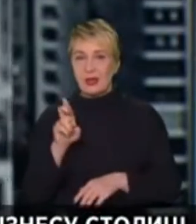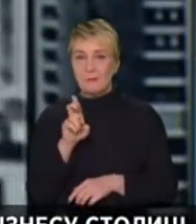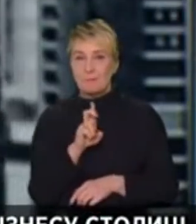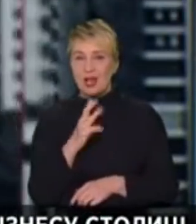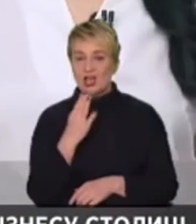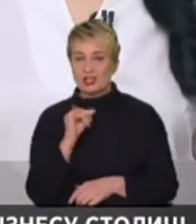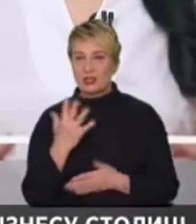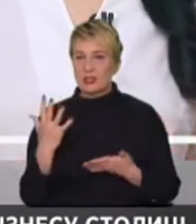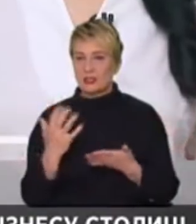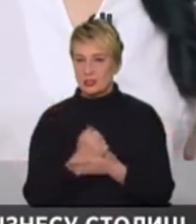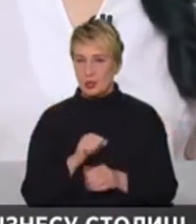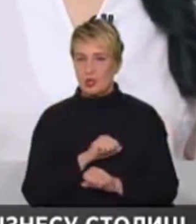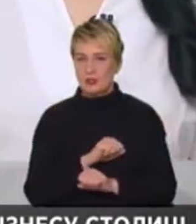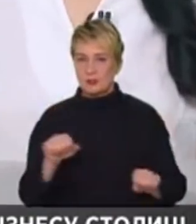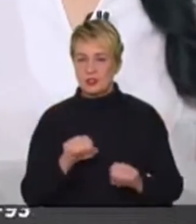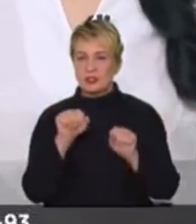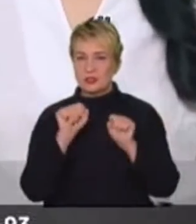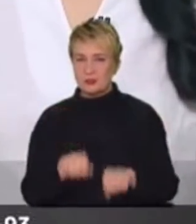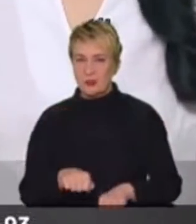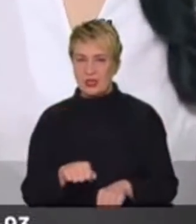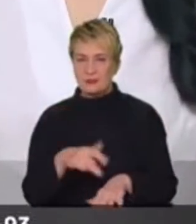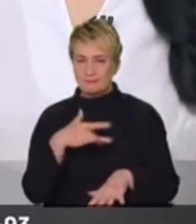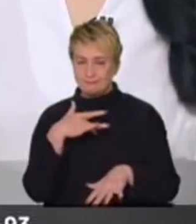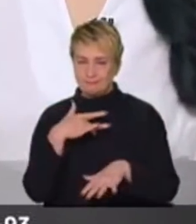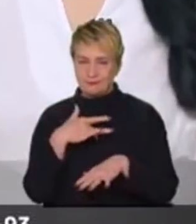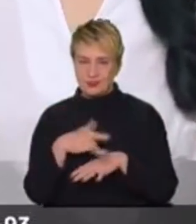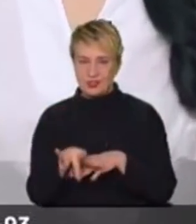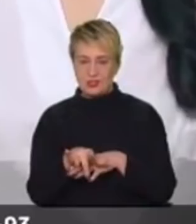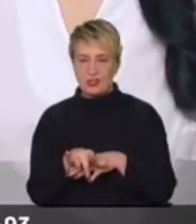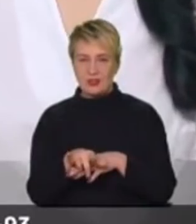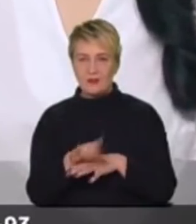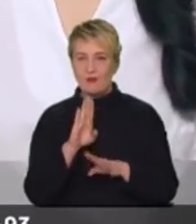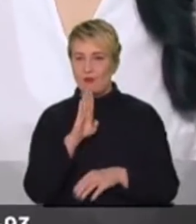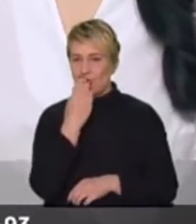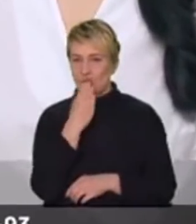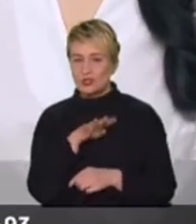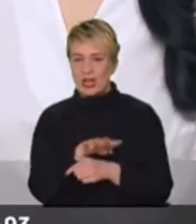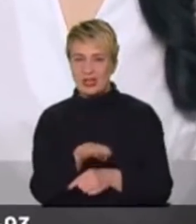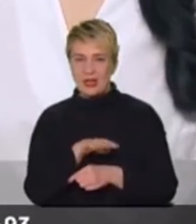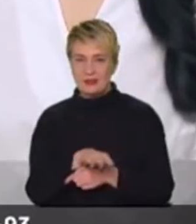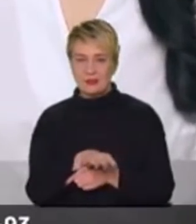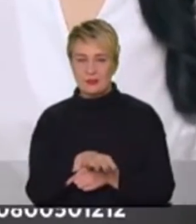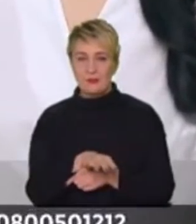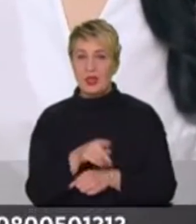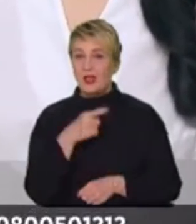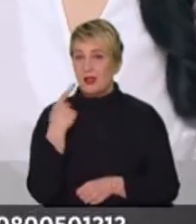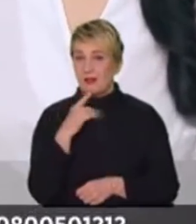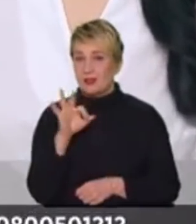знайшовся сміливець, який зміг знищити ворожий град. Про це розповів журналіст Юрій Бутусов. Отже, мова йде